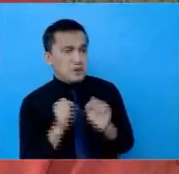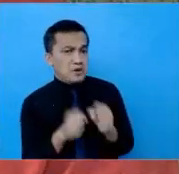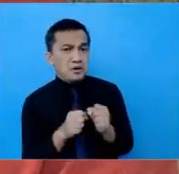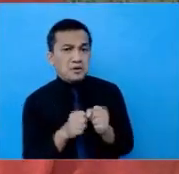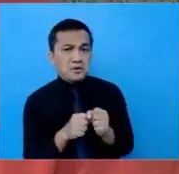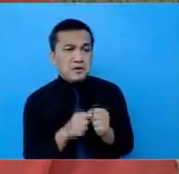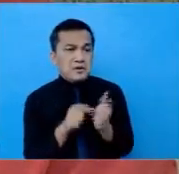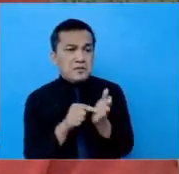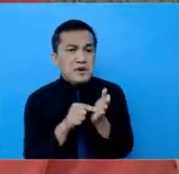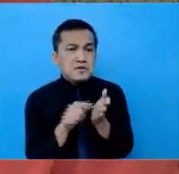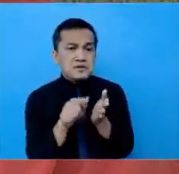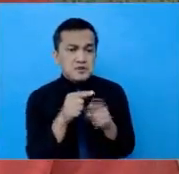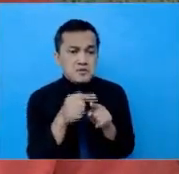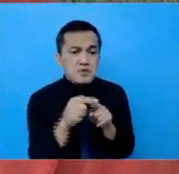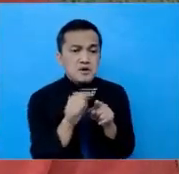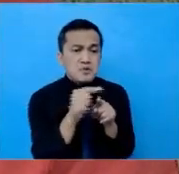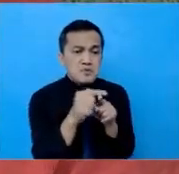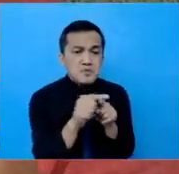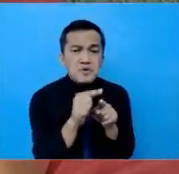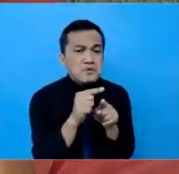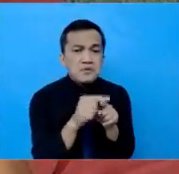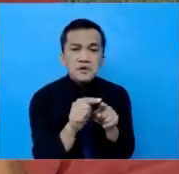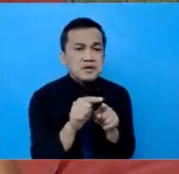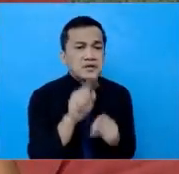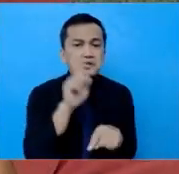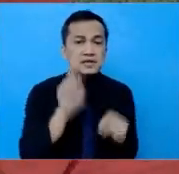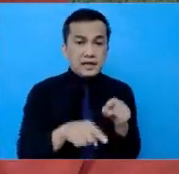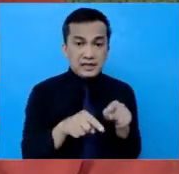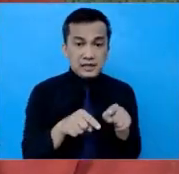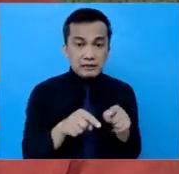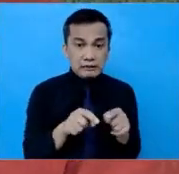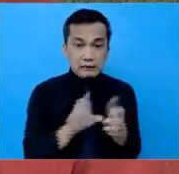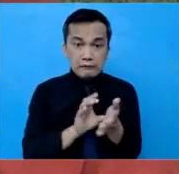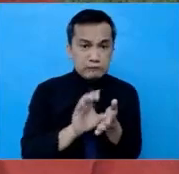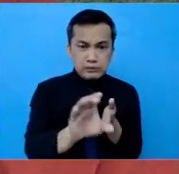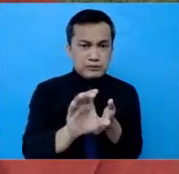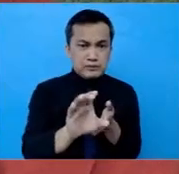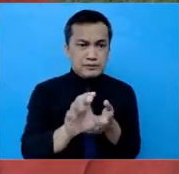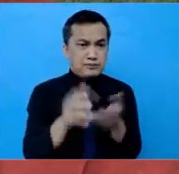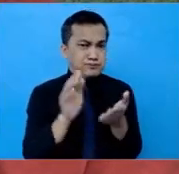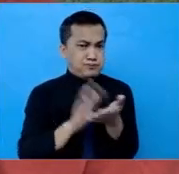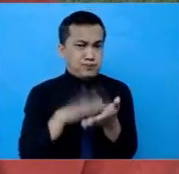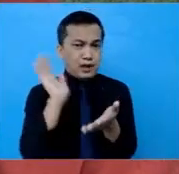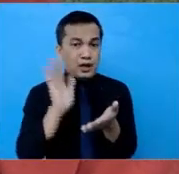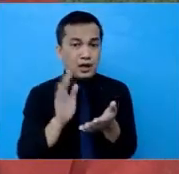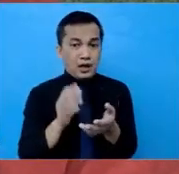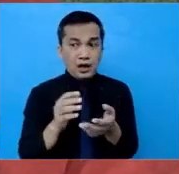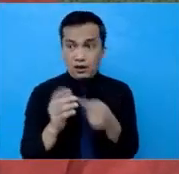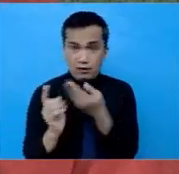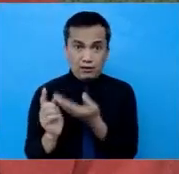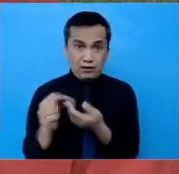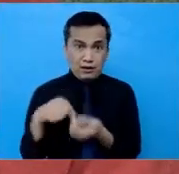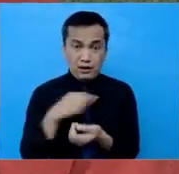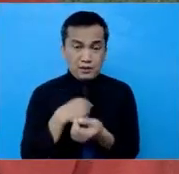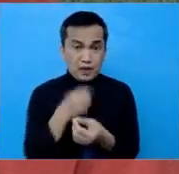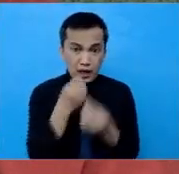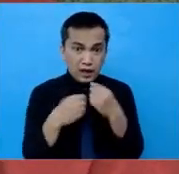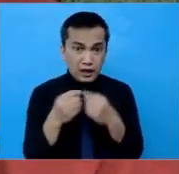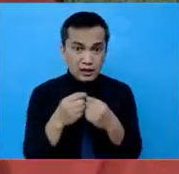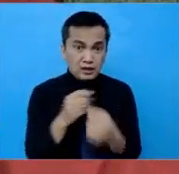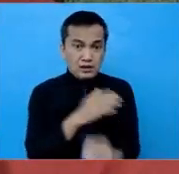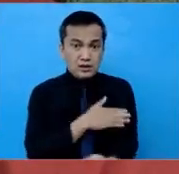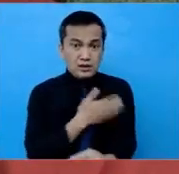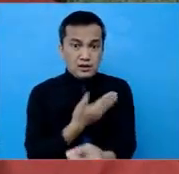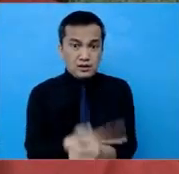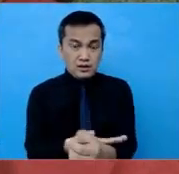yung kabuuhan kasi medyo mabigat din siyempre ka. Kumakain din kami. Tapos yung anak na tumutulong